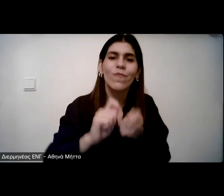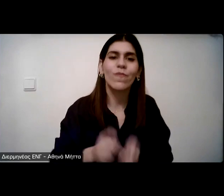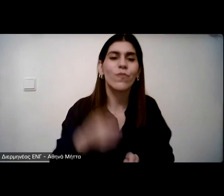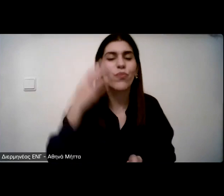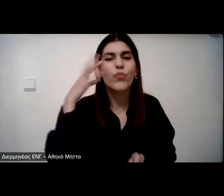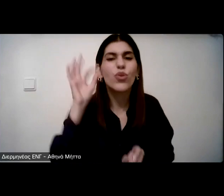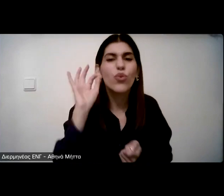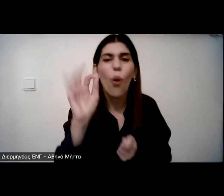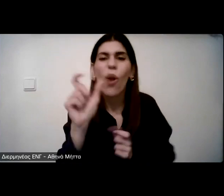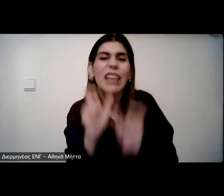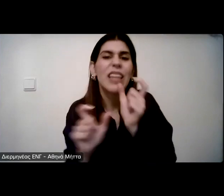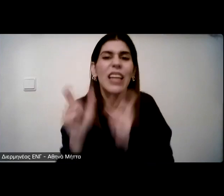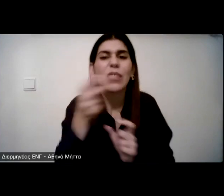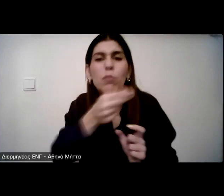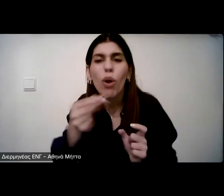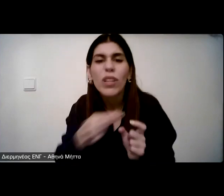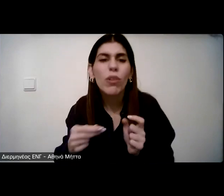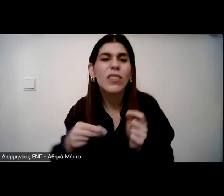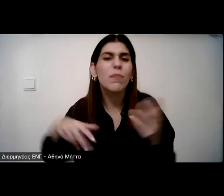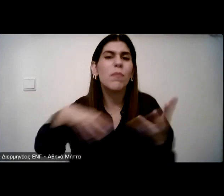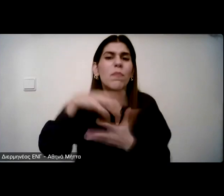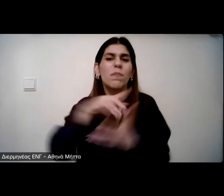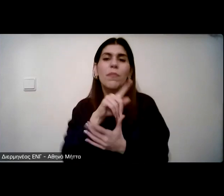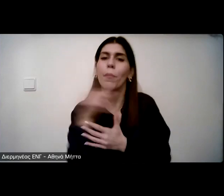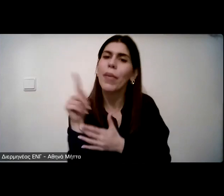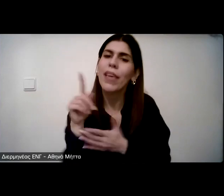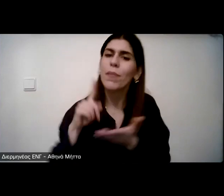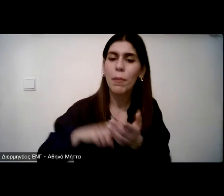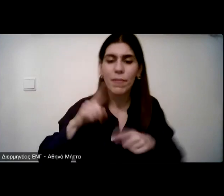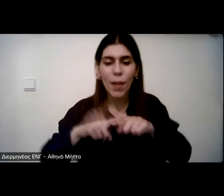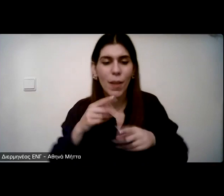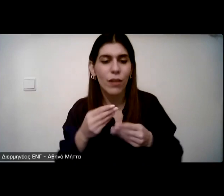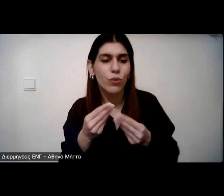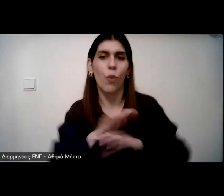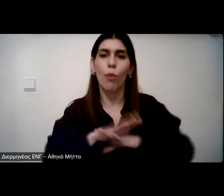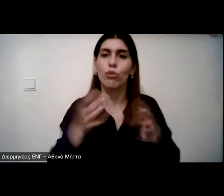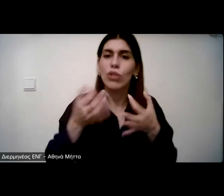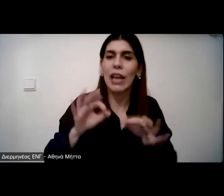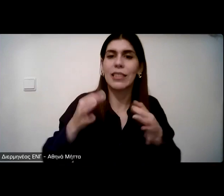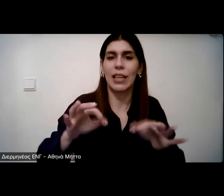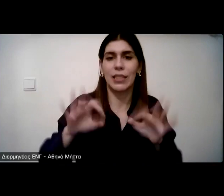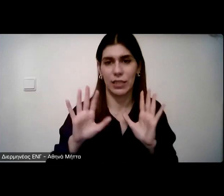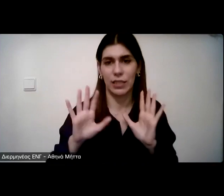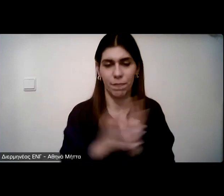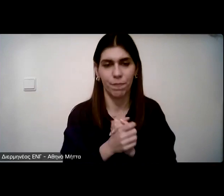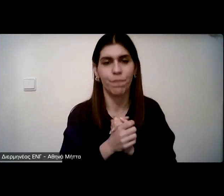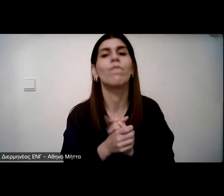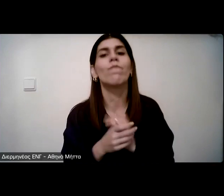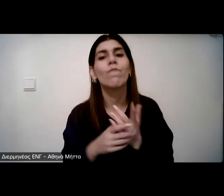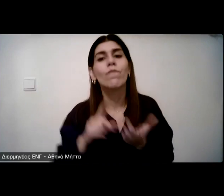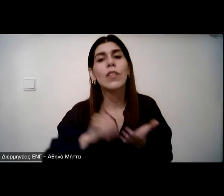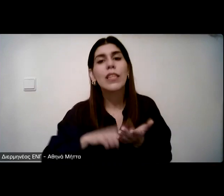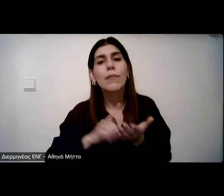δομές προτάσεων. Θα μπορούσαμε να θεωρήσουμε ως σημείο εκκίνησης φίλες και φίλοι του